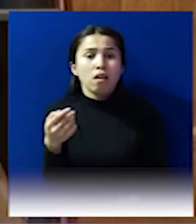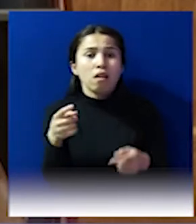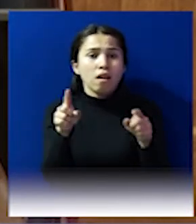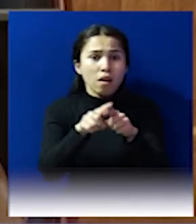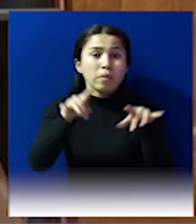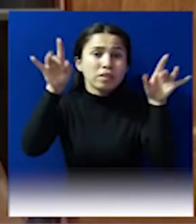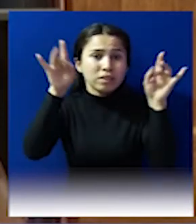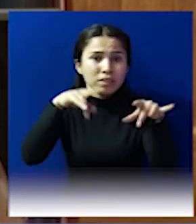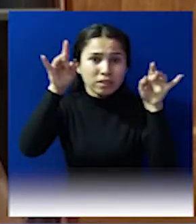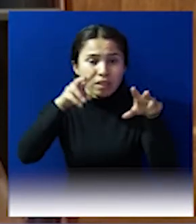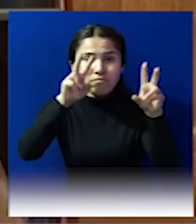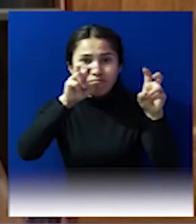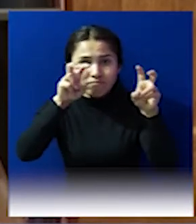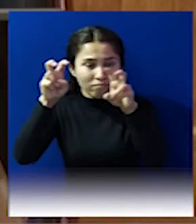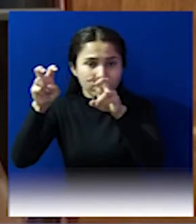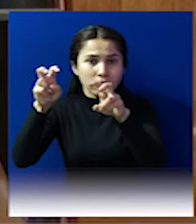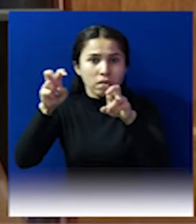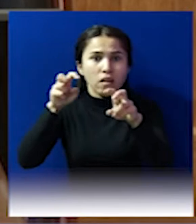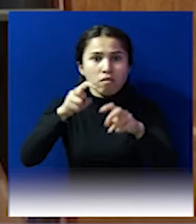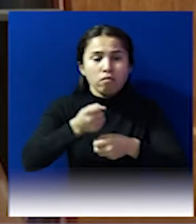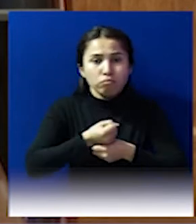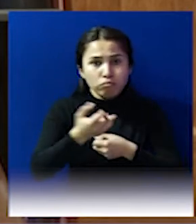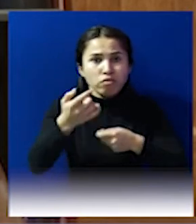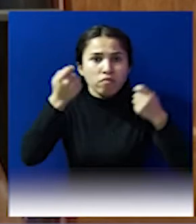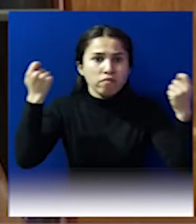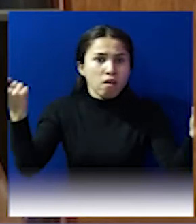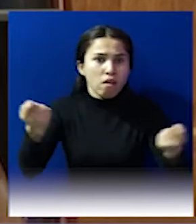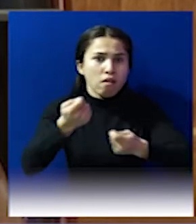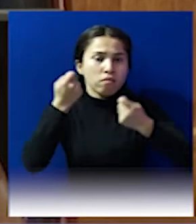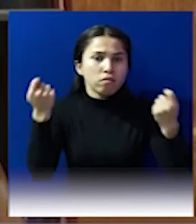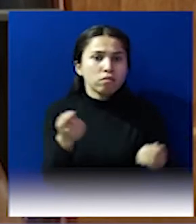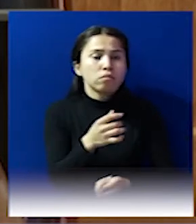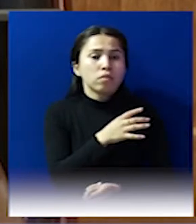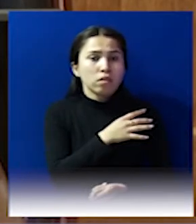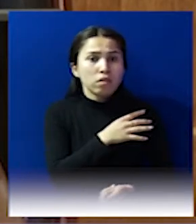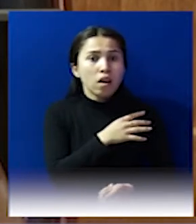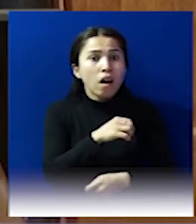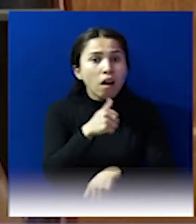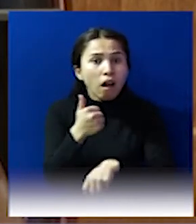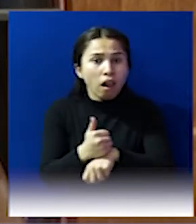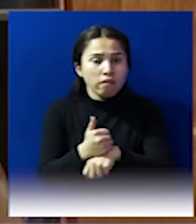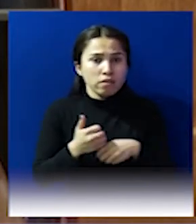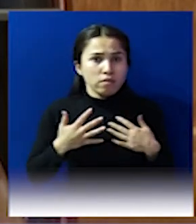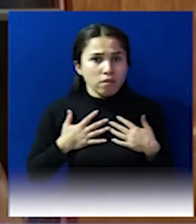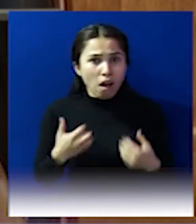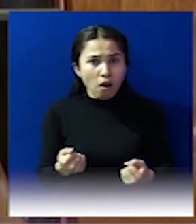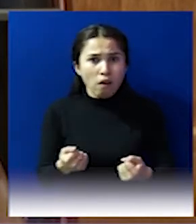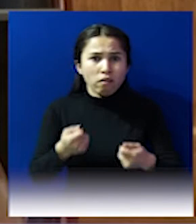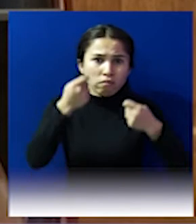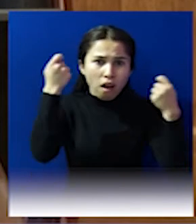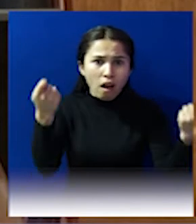Дәл осындай жағдай Жамбыл ауданында аграрлық несие корпорациясының берілген қаражат игеру өте